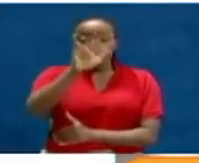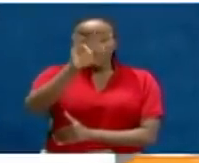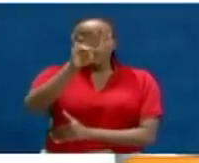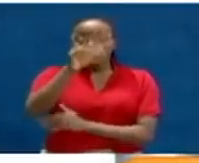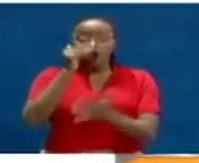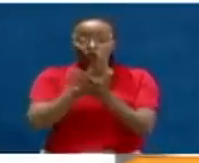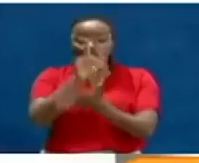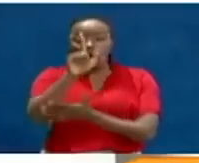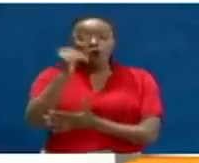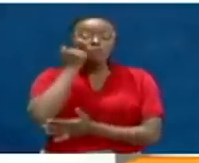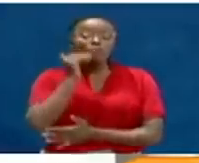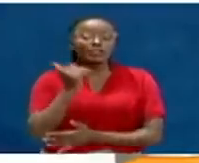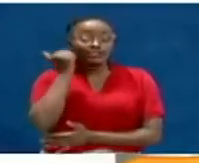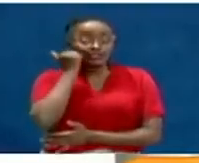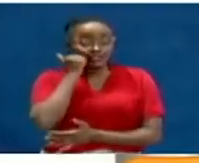mmoja.